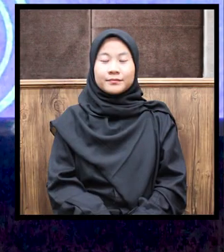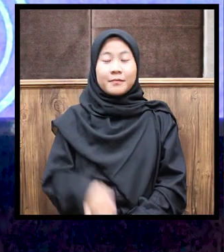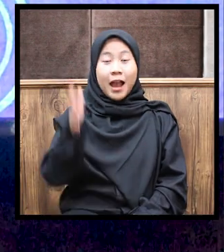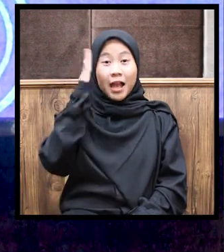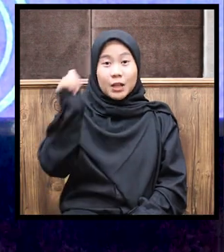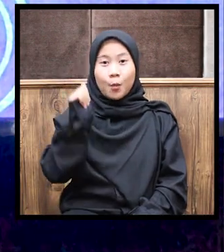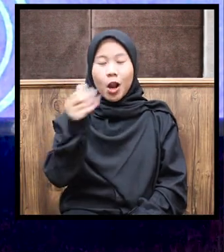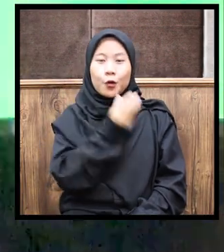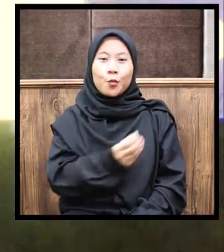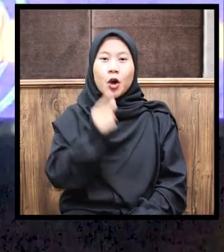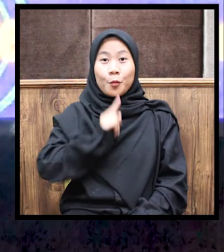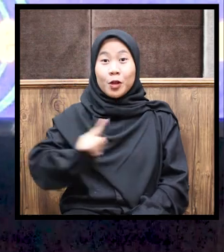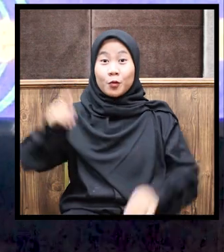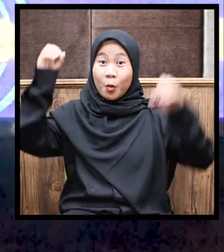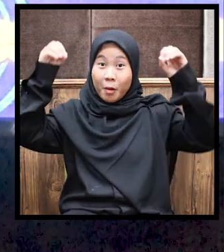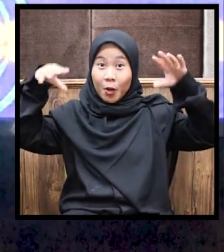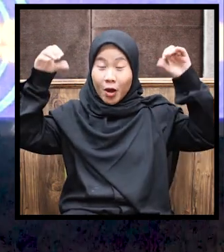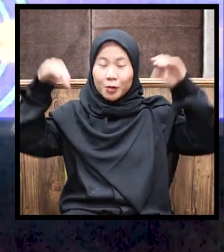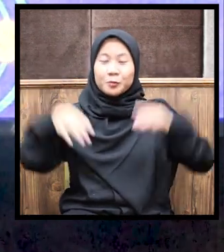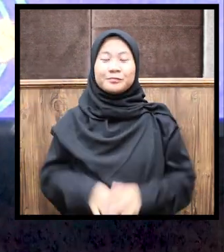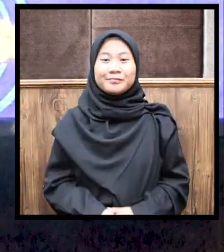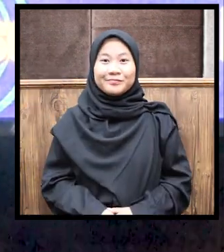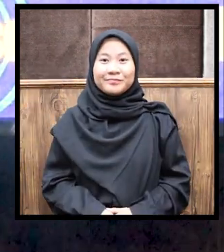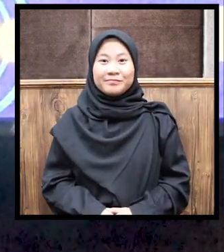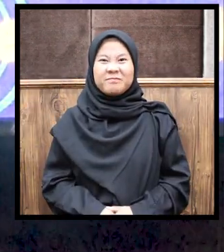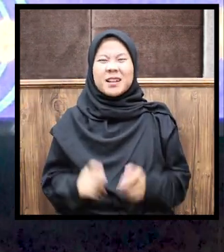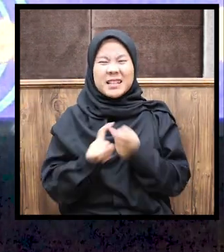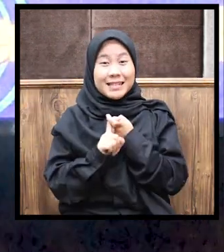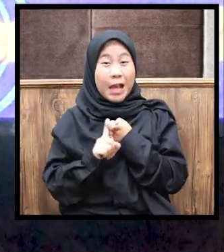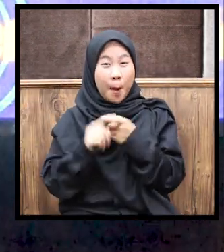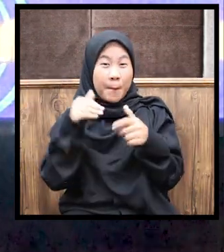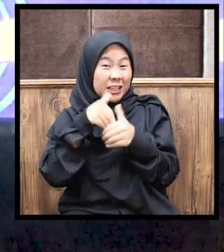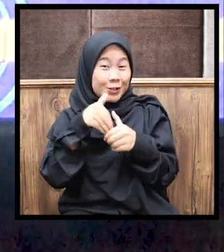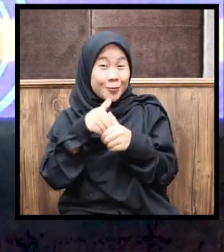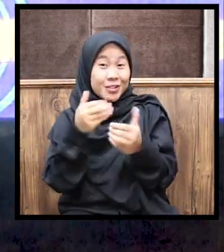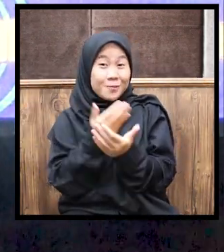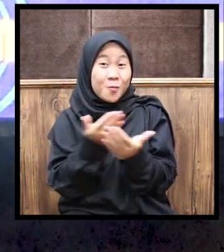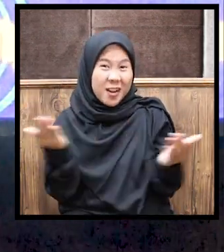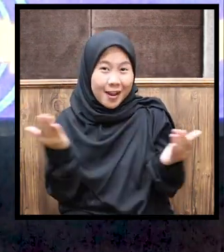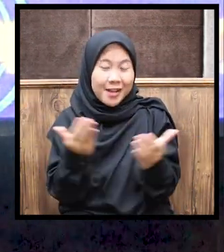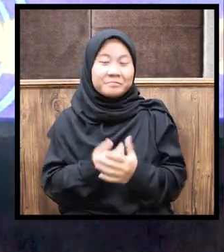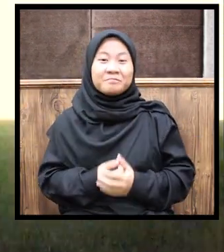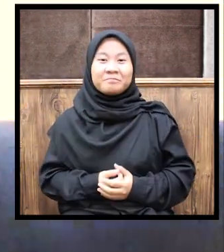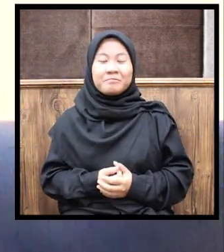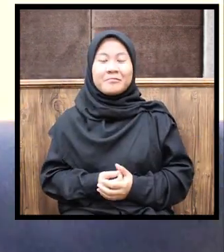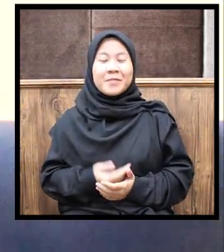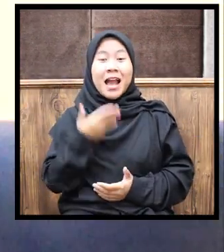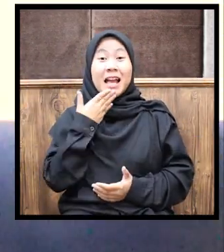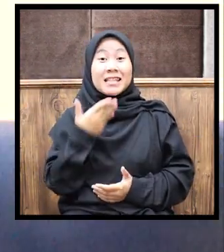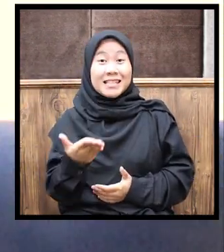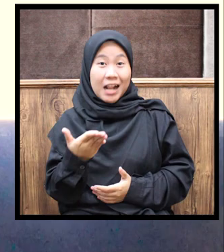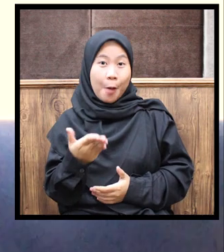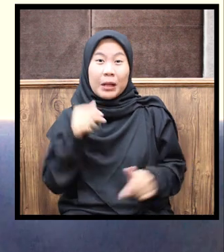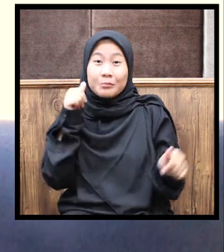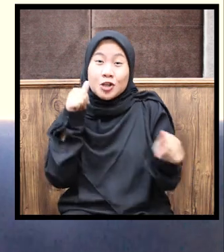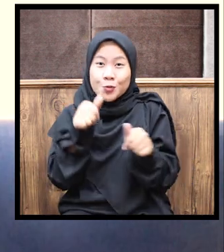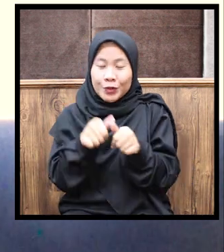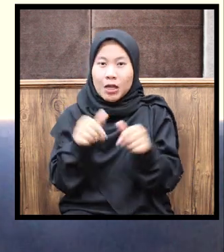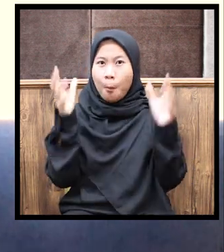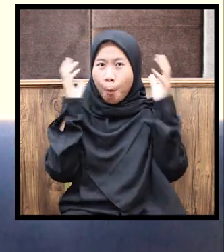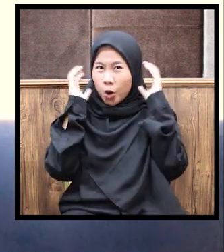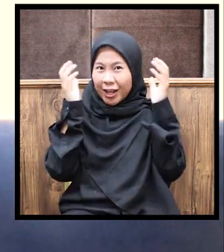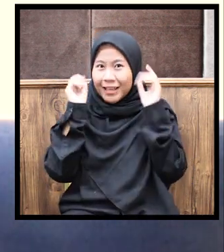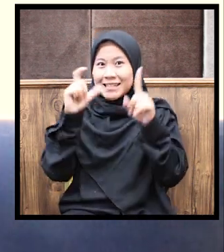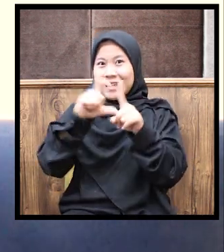asalamualaikum warahmatullahi wabarakatuh sobat inklusi sekalian Selamat bergabung di podcast